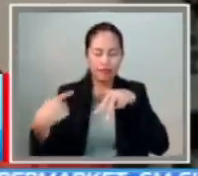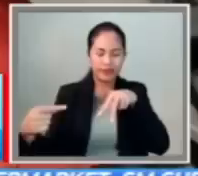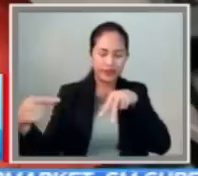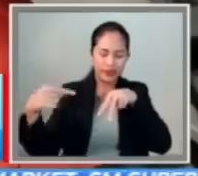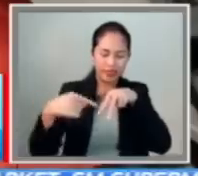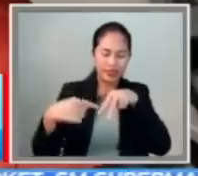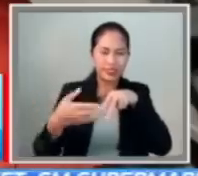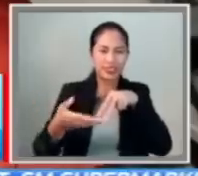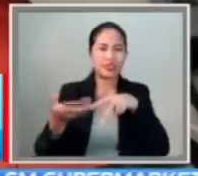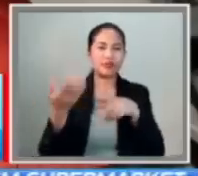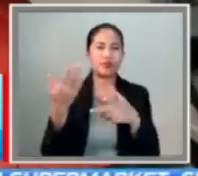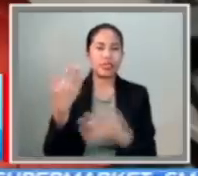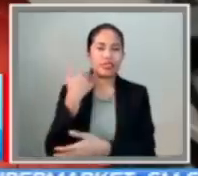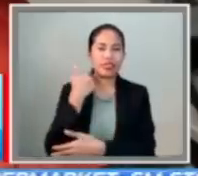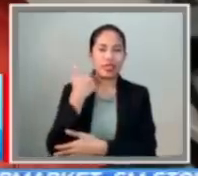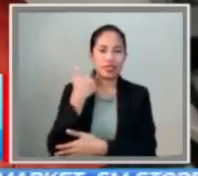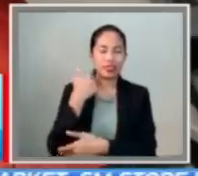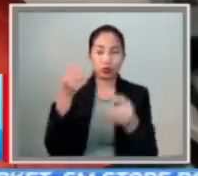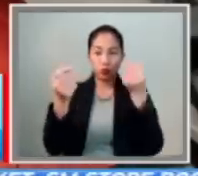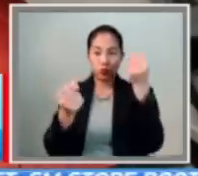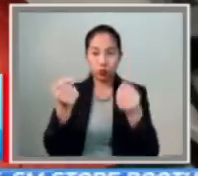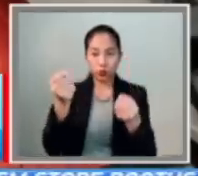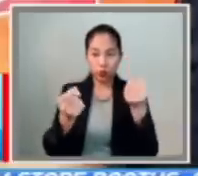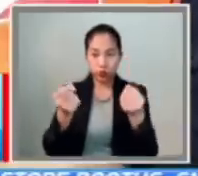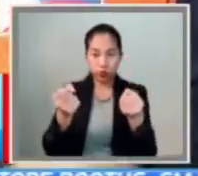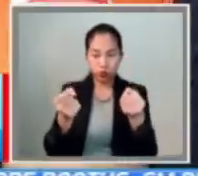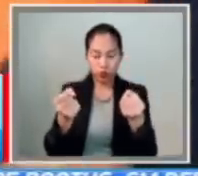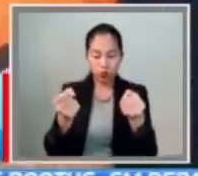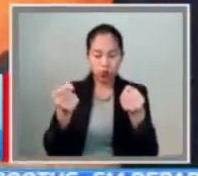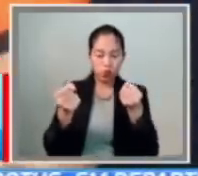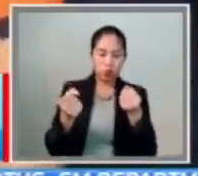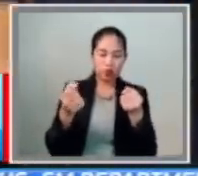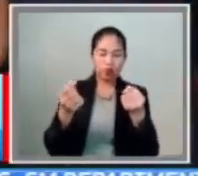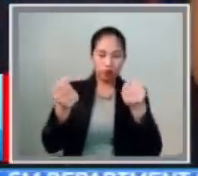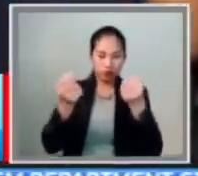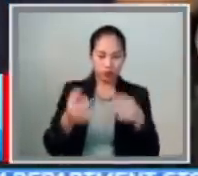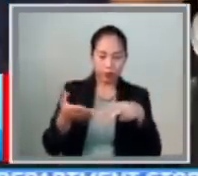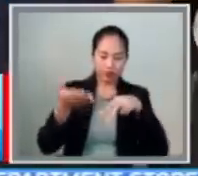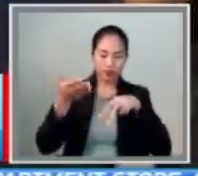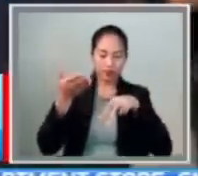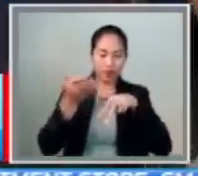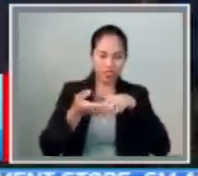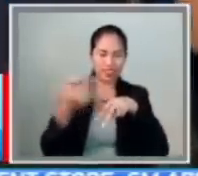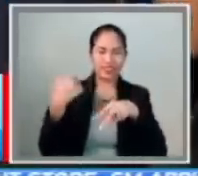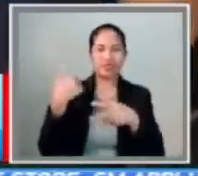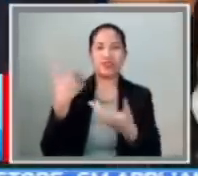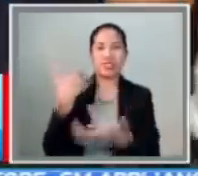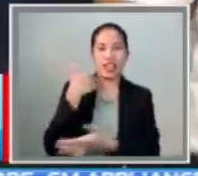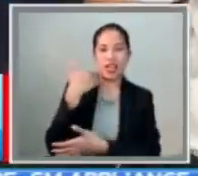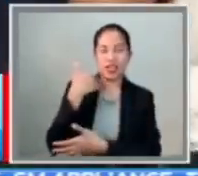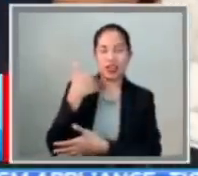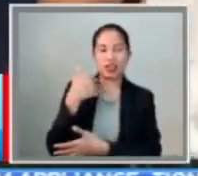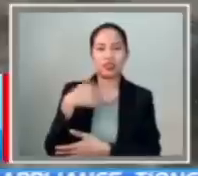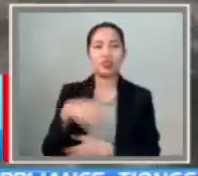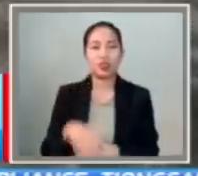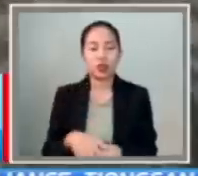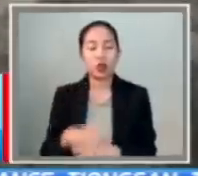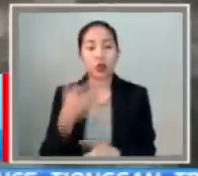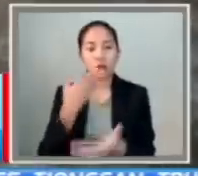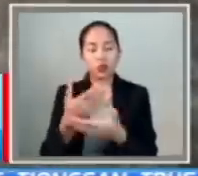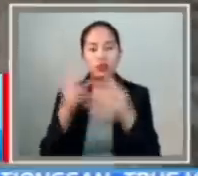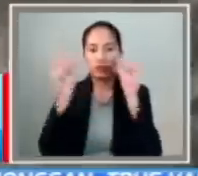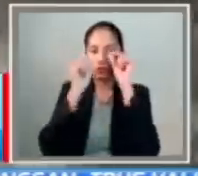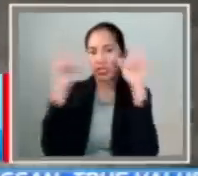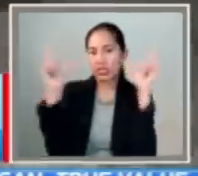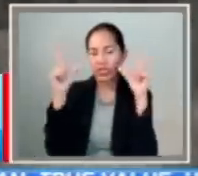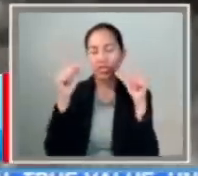steering wheel. Yun yung nahirapan tayo na iangat. Buti na lang daw at gising ang biktima at nakikipag-cooperate sa kanila. Sugatan